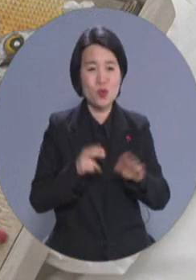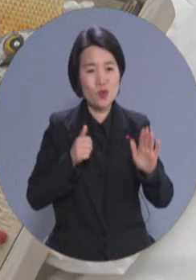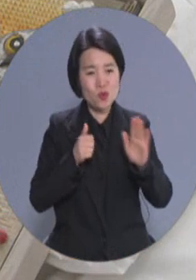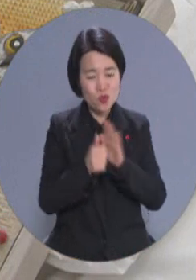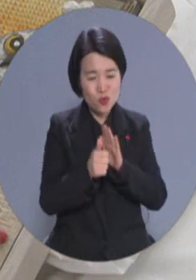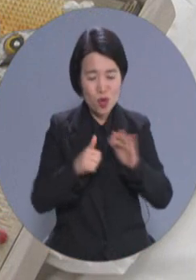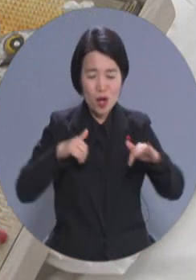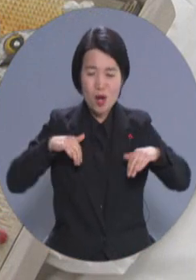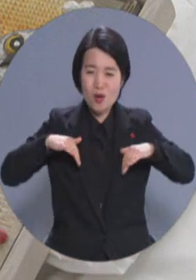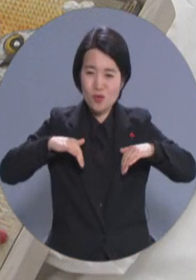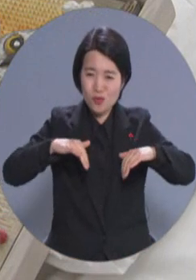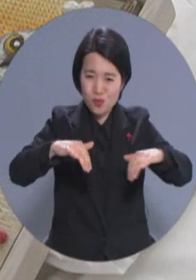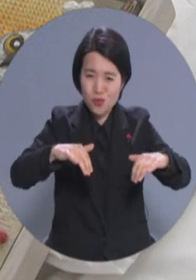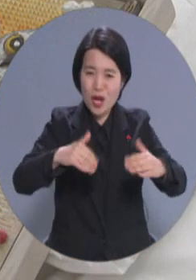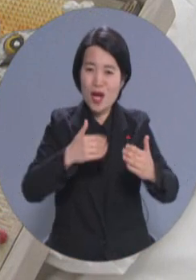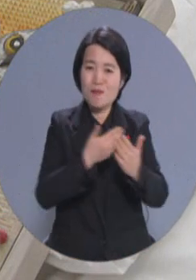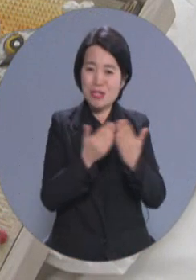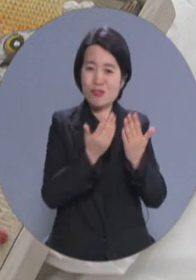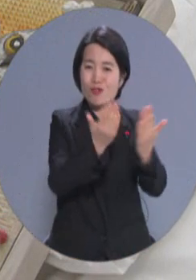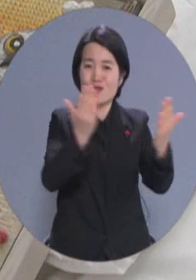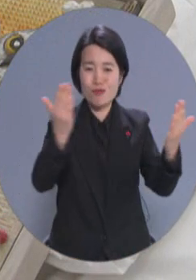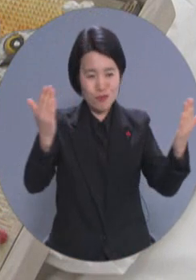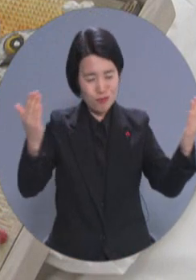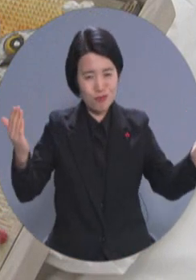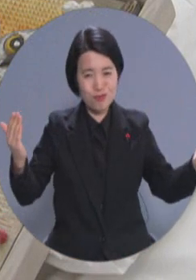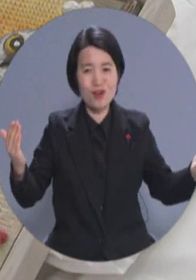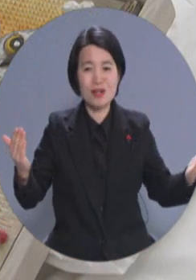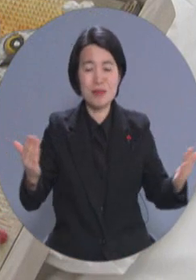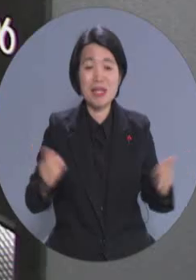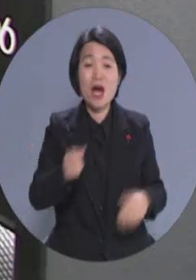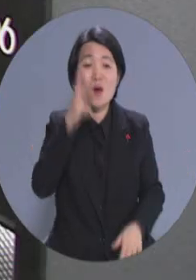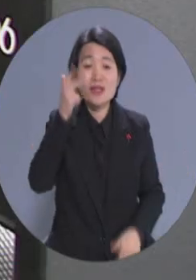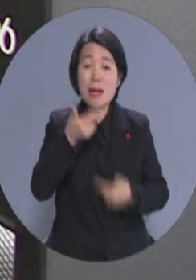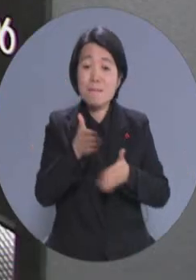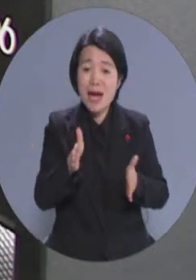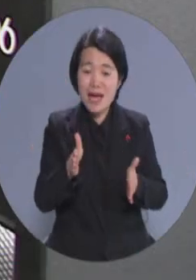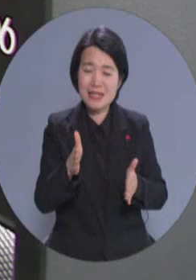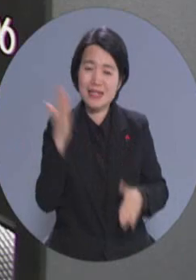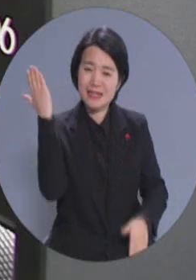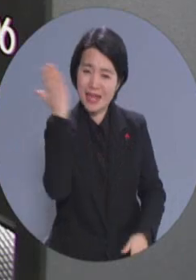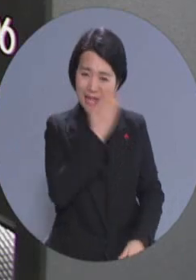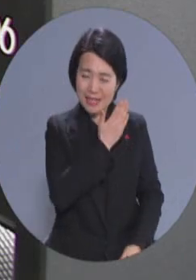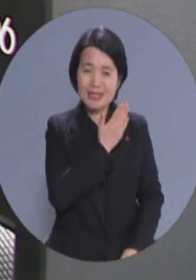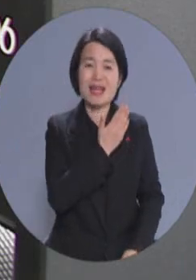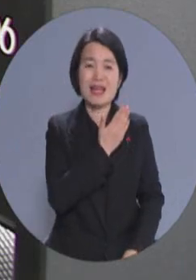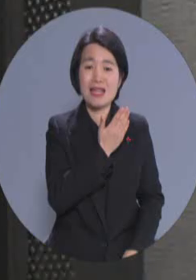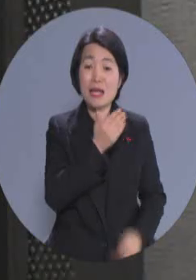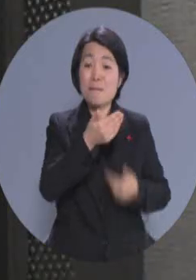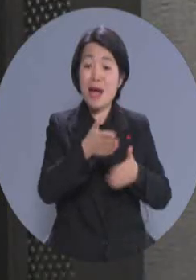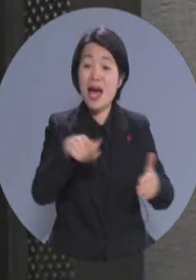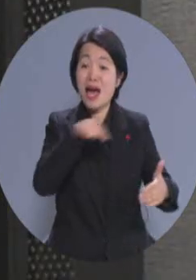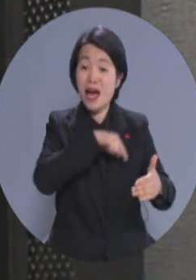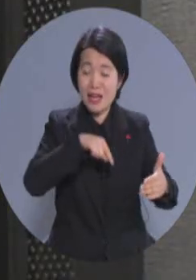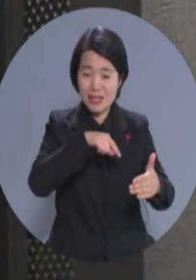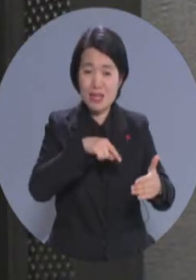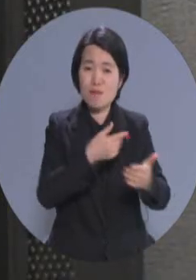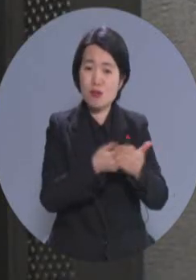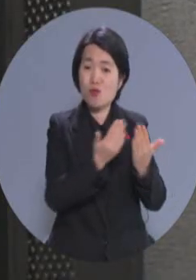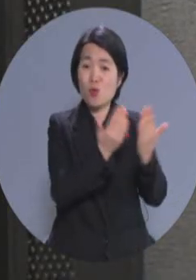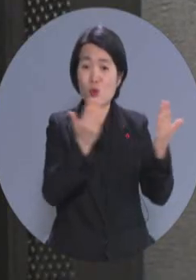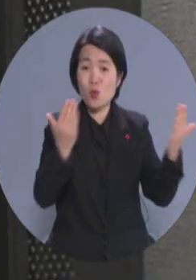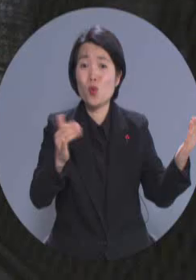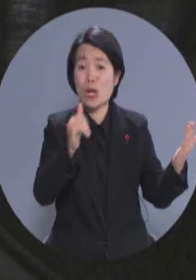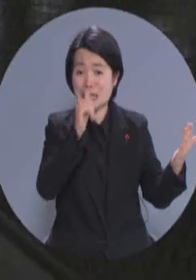복도 바닥까지 차지한 미술품들 호텔 방이라는 쾌적하면서도 친숙한 공간에서 전시가 이루어지다